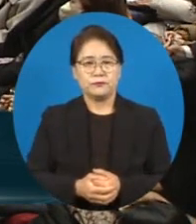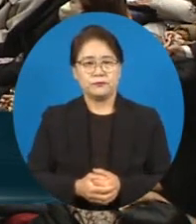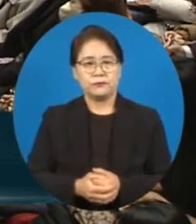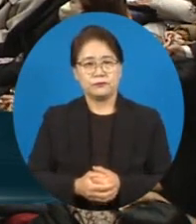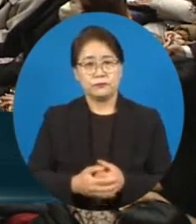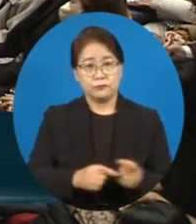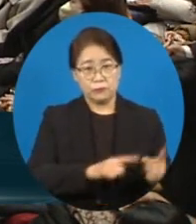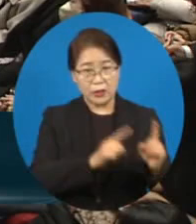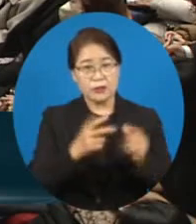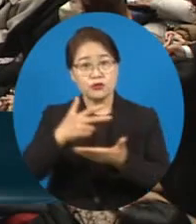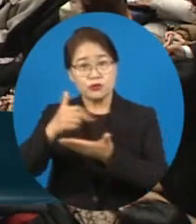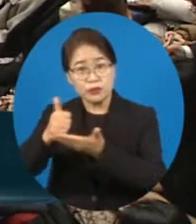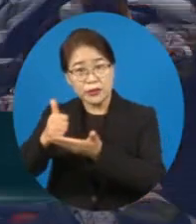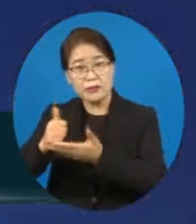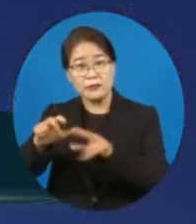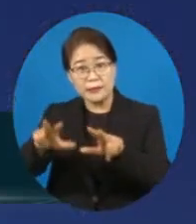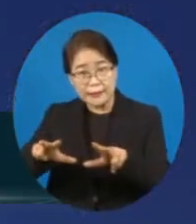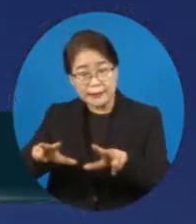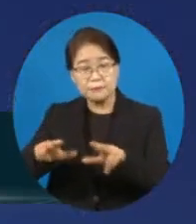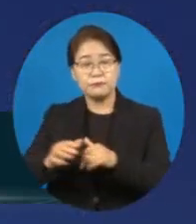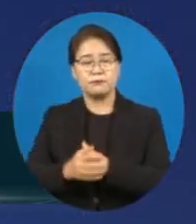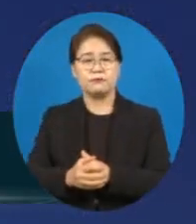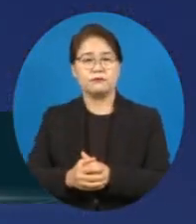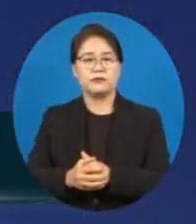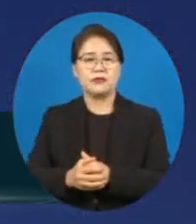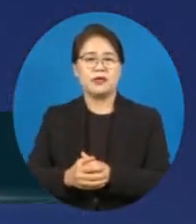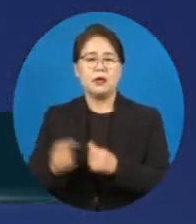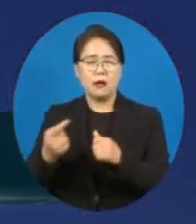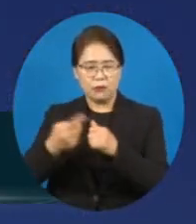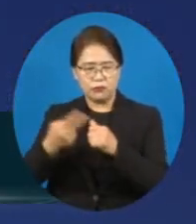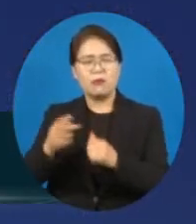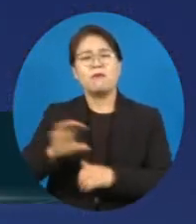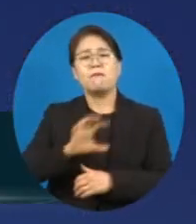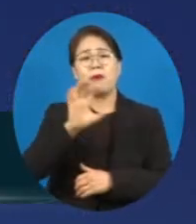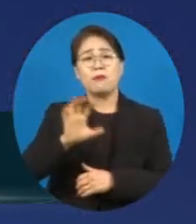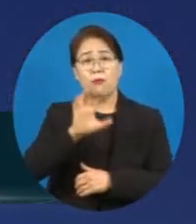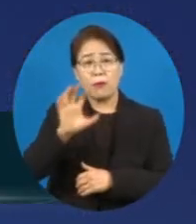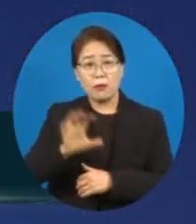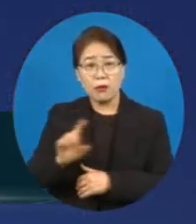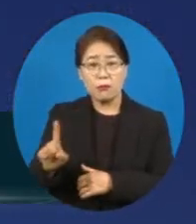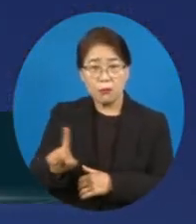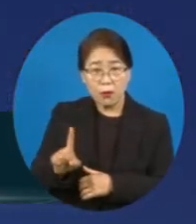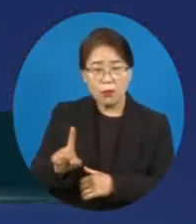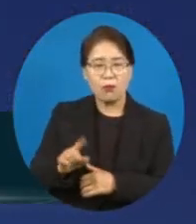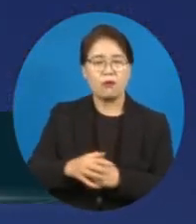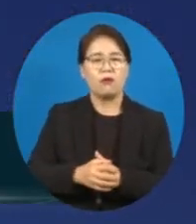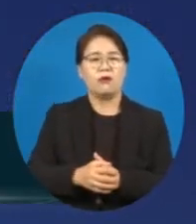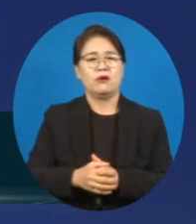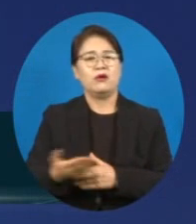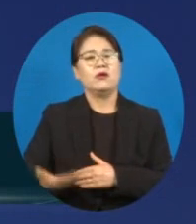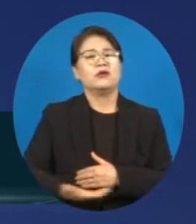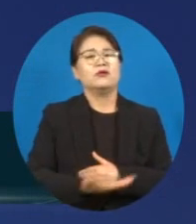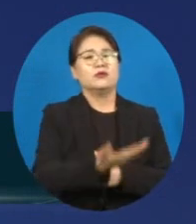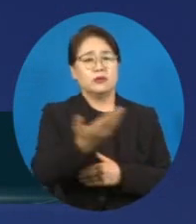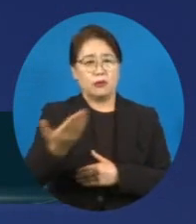그러니까 부활하신 주님은요 지금 두 번이나 반복해서 뭐라고 말씀하셨어요 너희에게